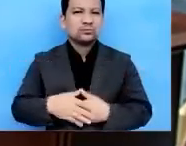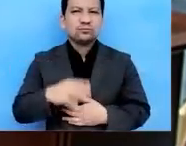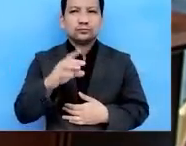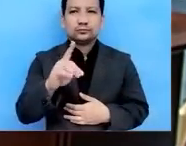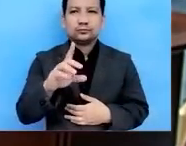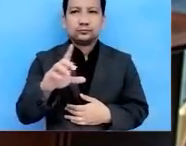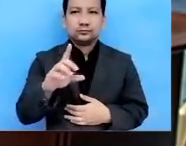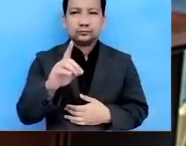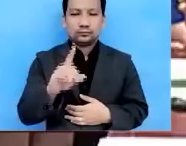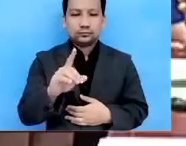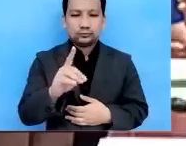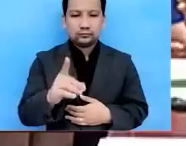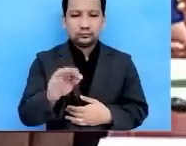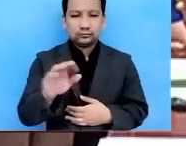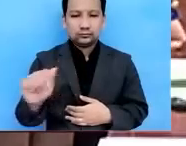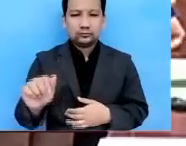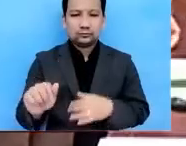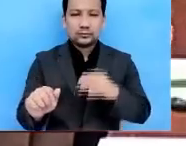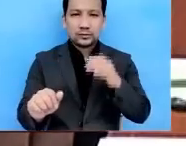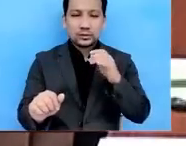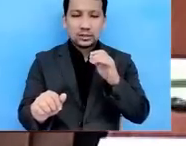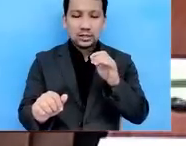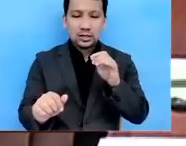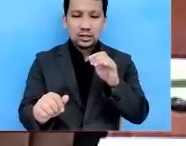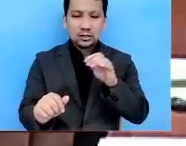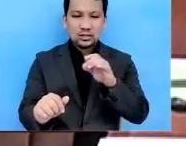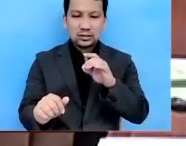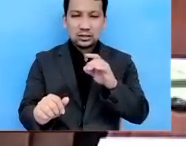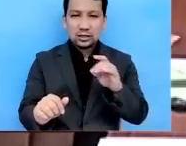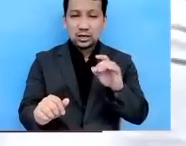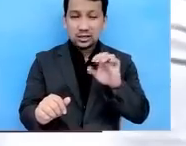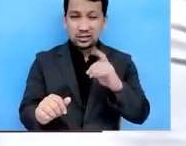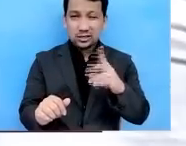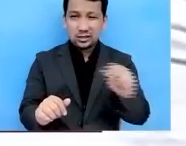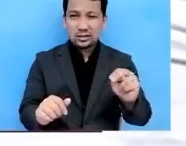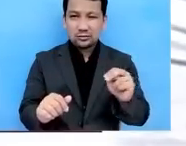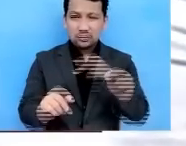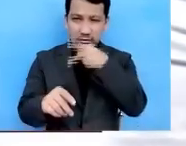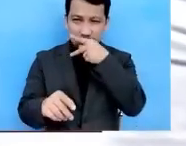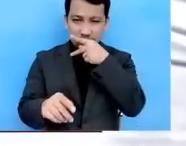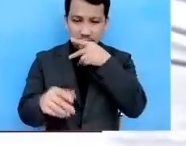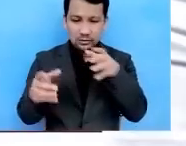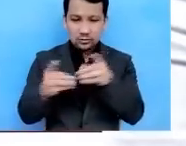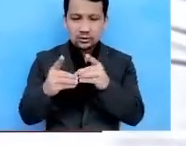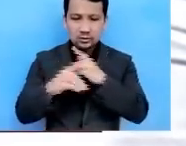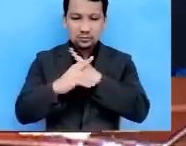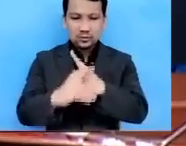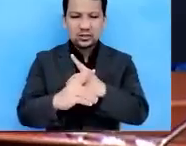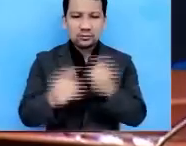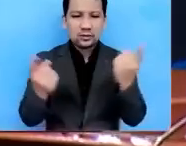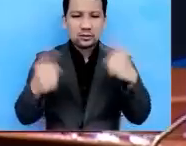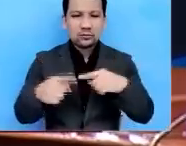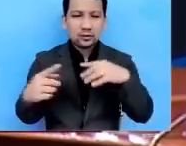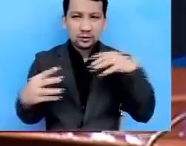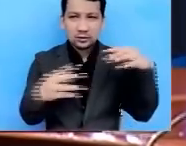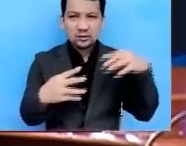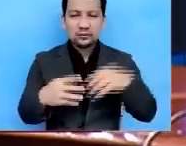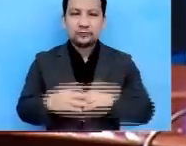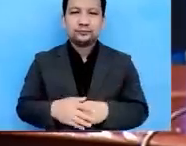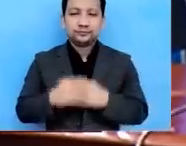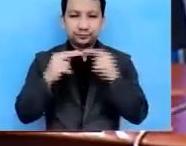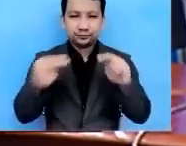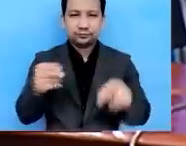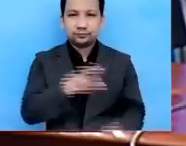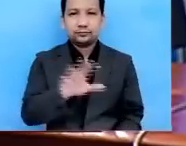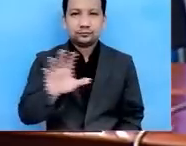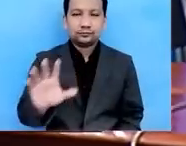DND ng executive session para pag-usapan ang iba pang sensitibong impormasyon ukol sa pagdepensa sakaling magkagyera. Nagbabalita mula